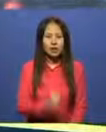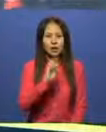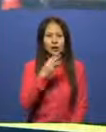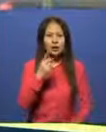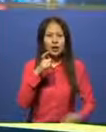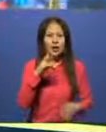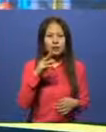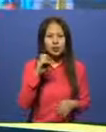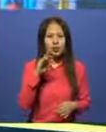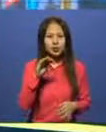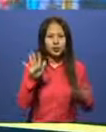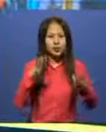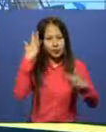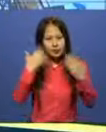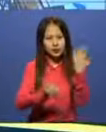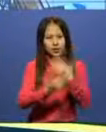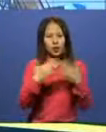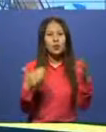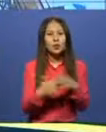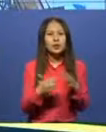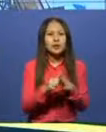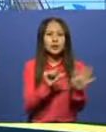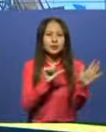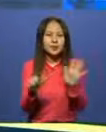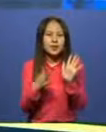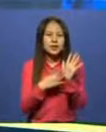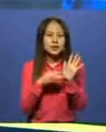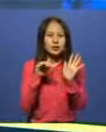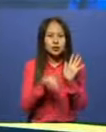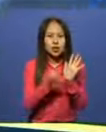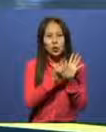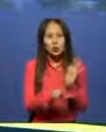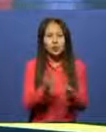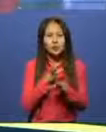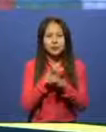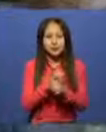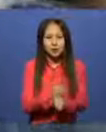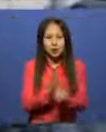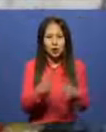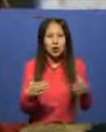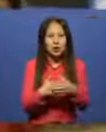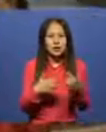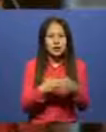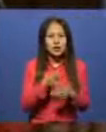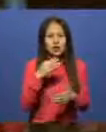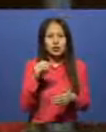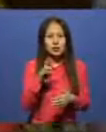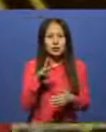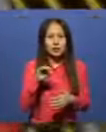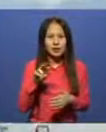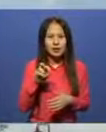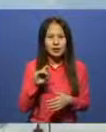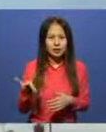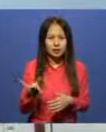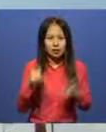Ақштың Хелибертон мұнай сервисті компаниясы алдағы жарты жылда 9000 жұмысшыны қысқартпақ. Бұл туралы компания басшысы Джефф Миллер хабарлады. Осы